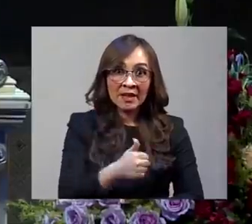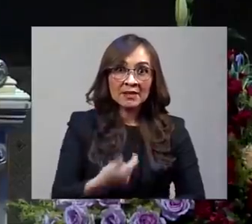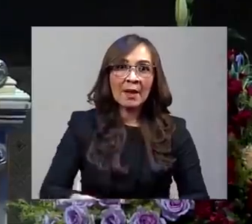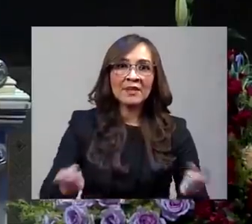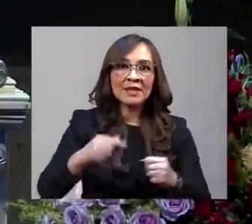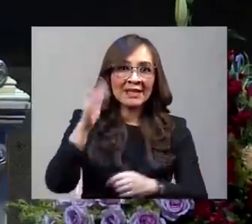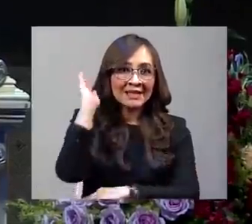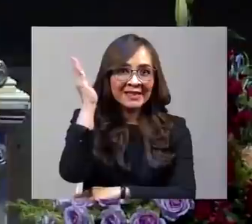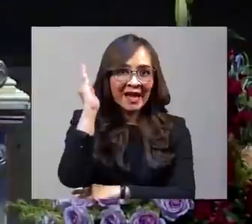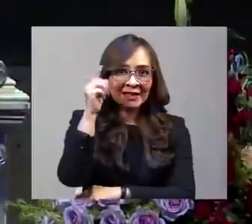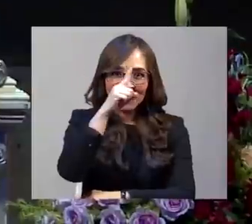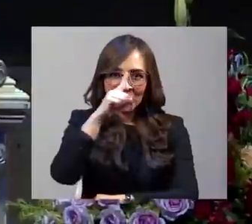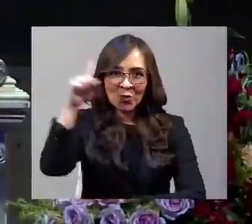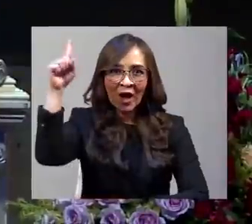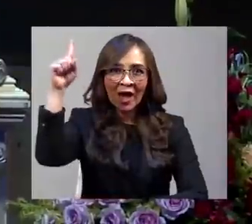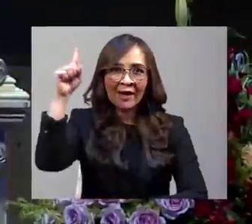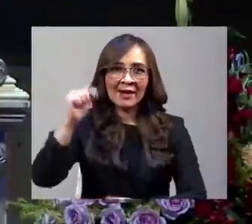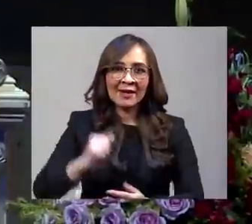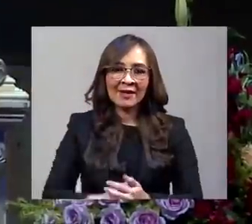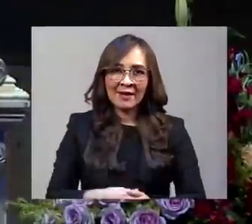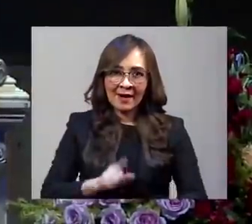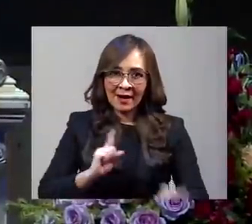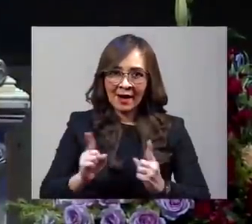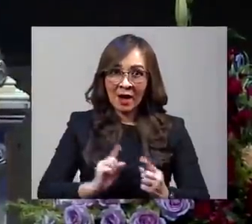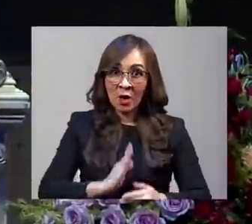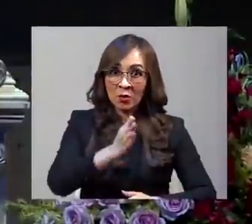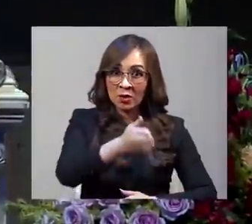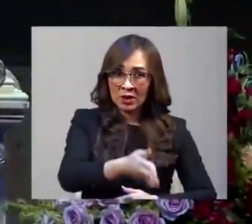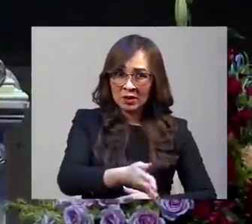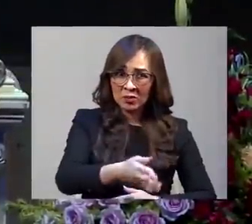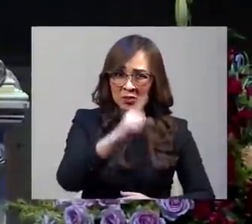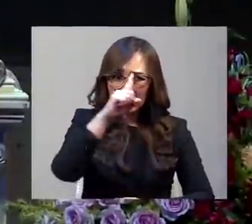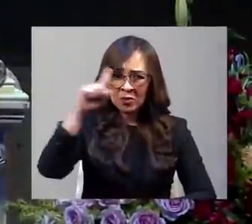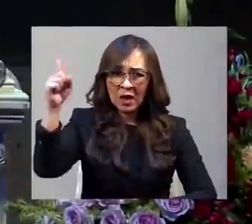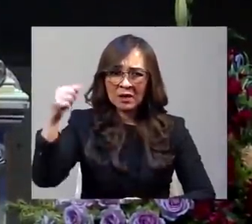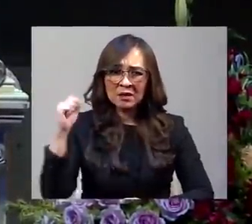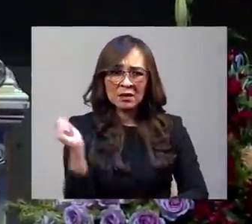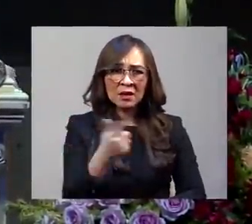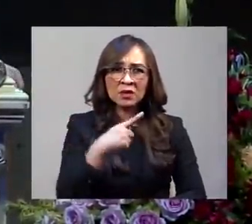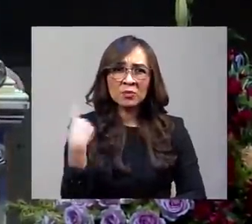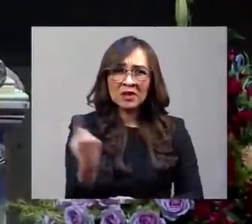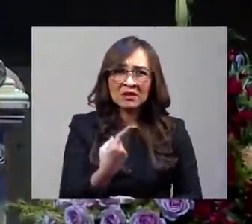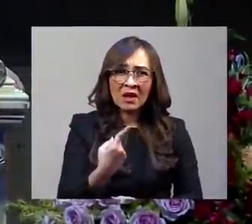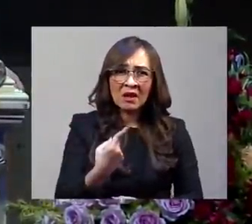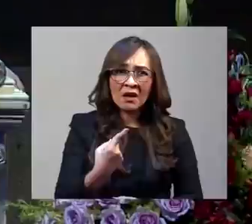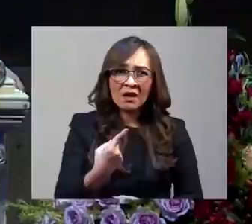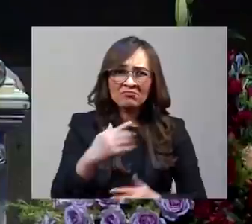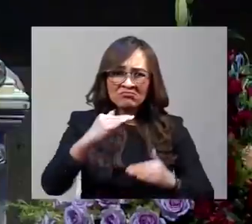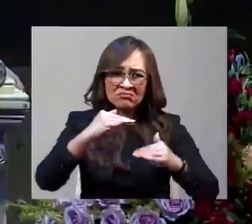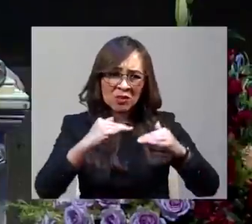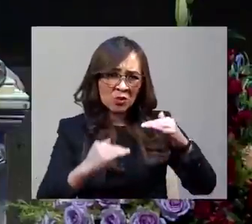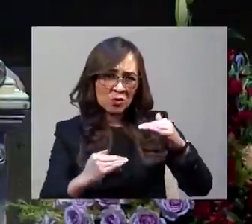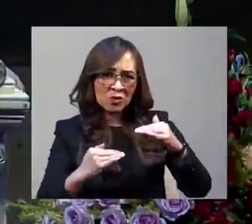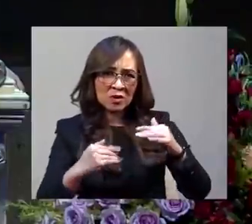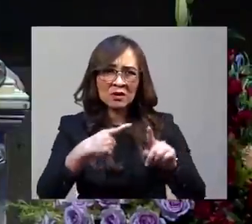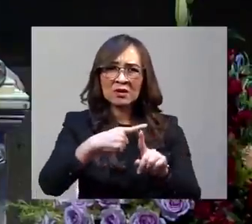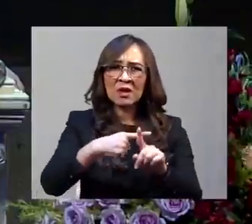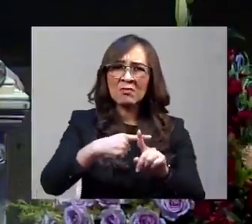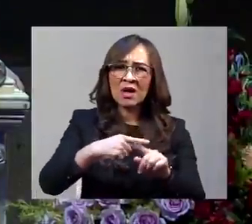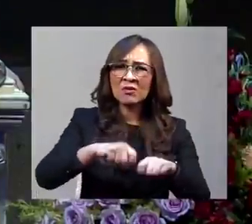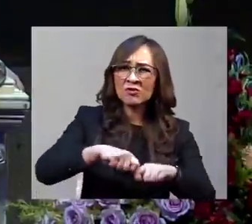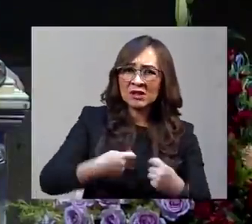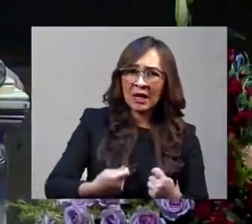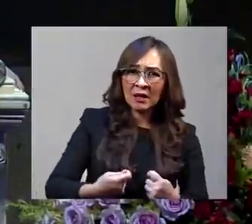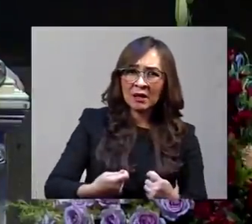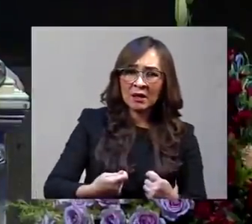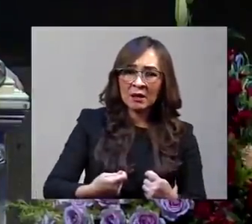kan? Kalau ikut Tuhan hidup kita makin hancur, hidup kita makin sengsara, hidup kita makin menderita. Orang juga takut jadi Kristen.